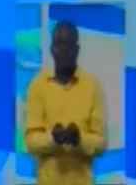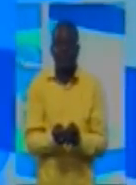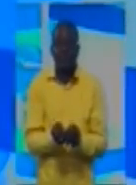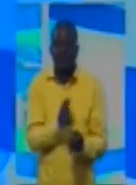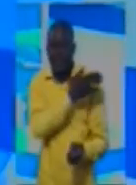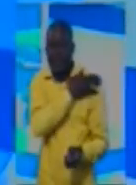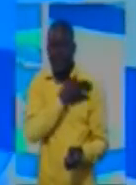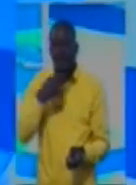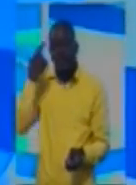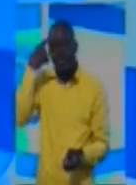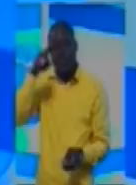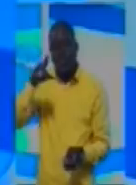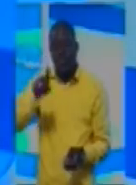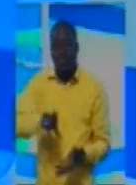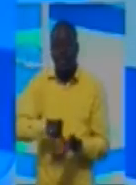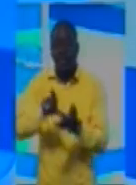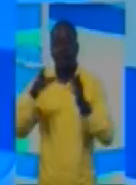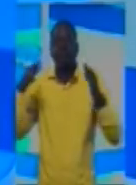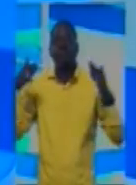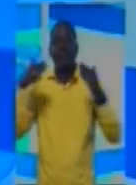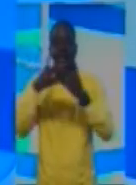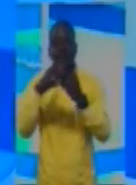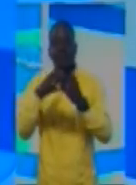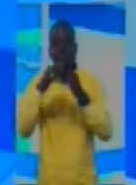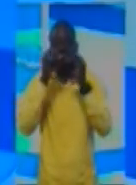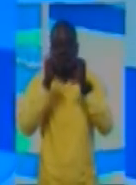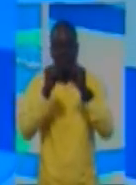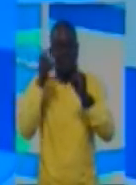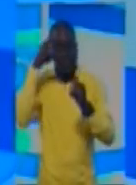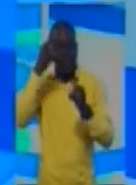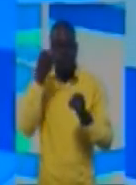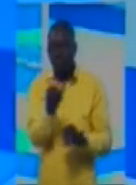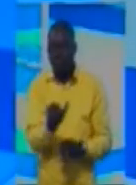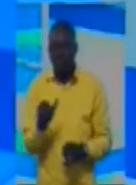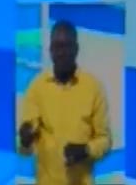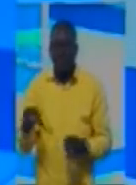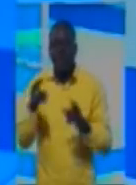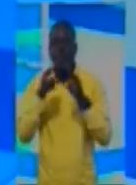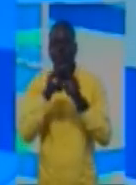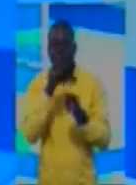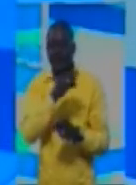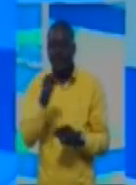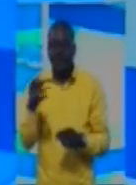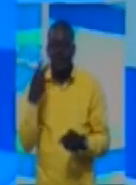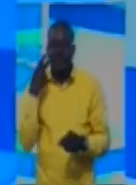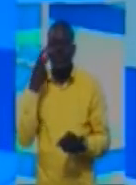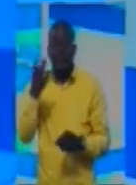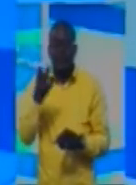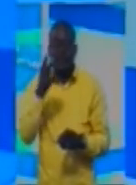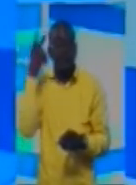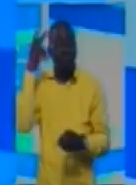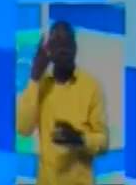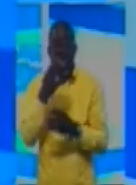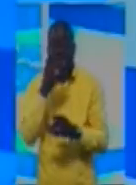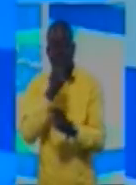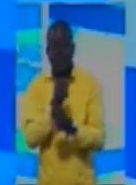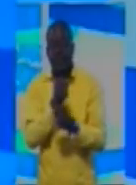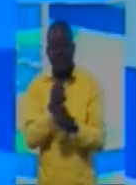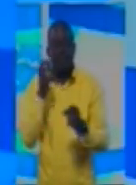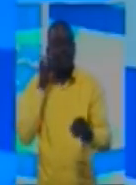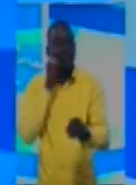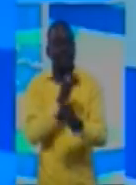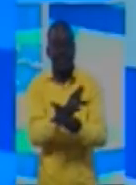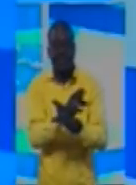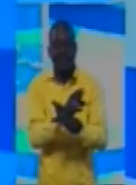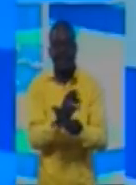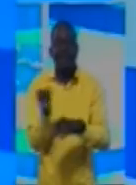Et pour relever le défi de l'industrialisation au Burkina Faso, voici de la main-d'œuvre compétente prête à investir le